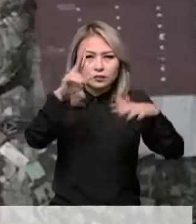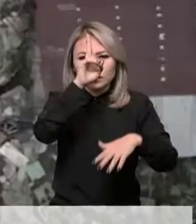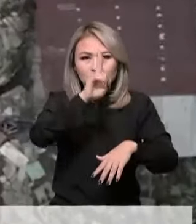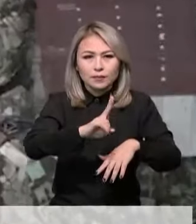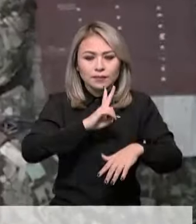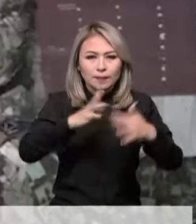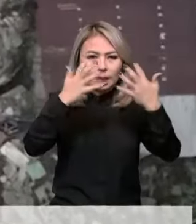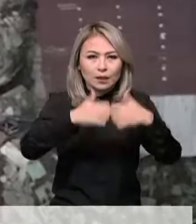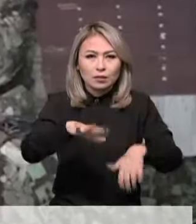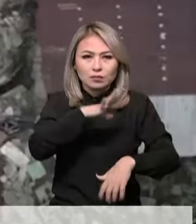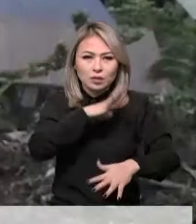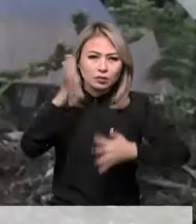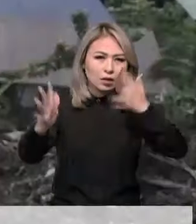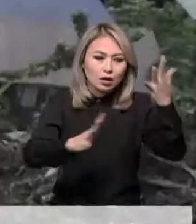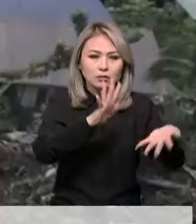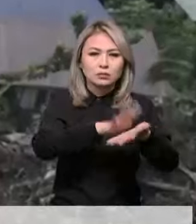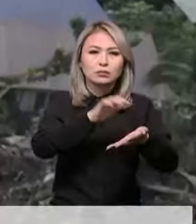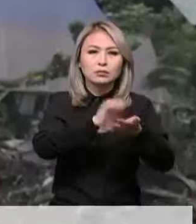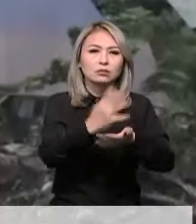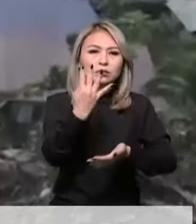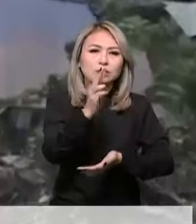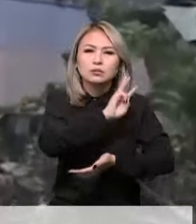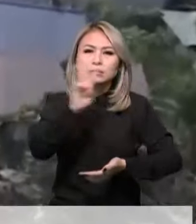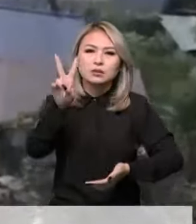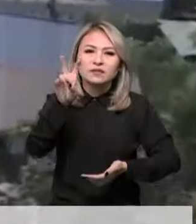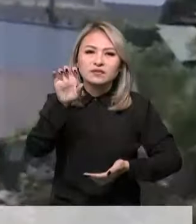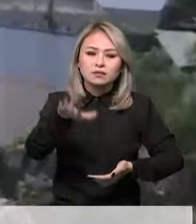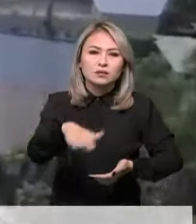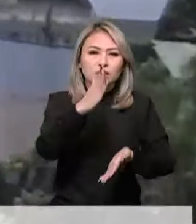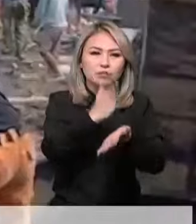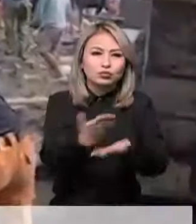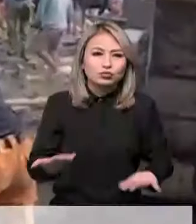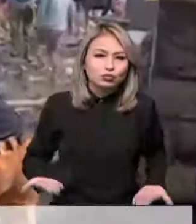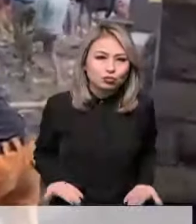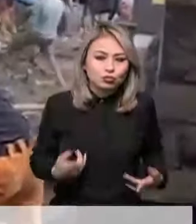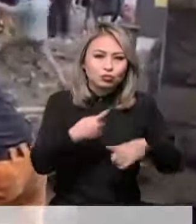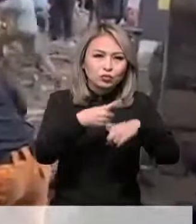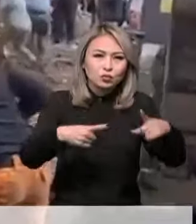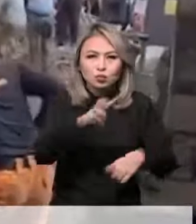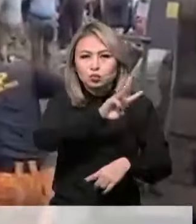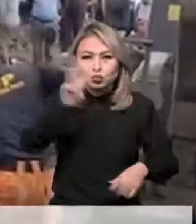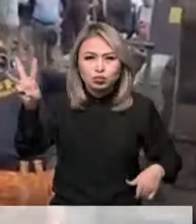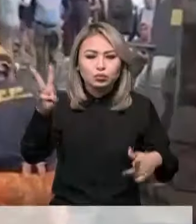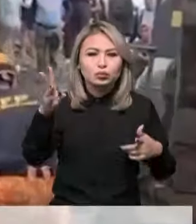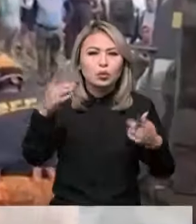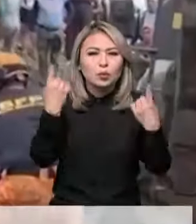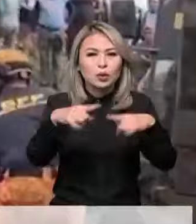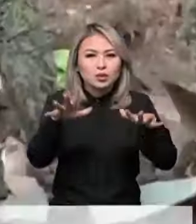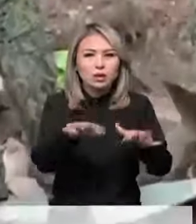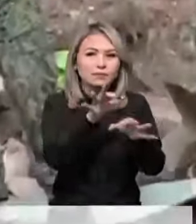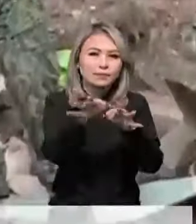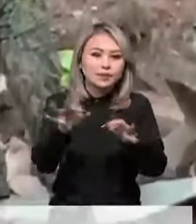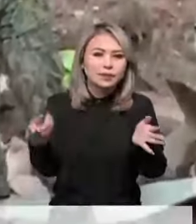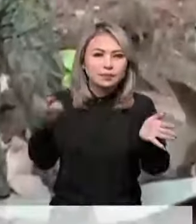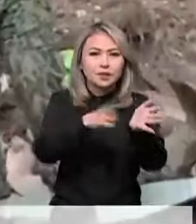2 айлық мөлшері түсті. Дауыл соққан аймақтарда 4 200 000-нан астам адам тұрады. 500 000 тұрғын басқа аудандарға